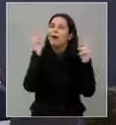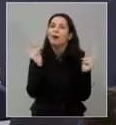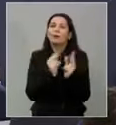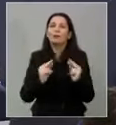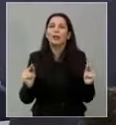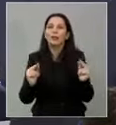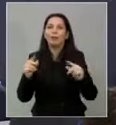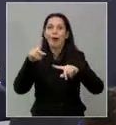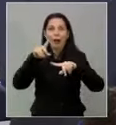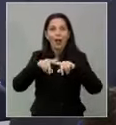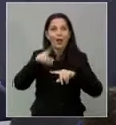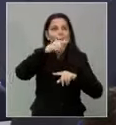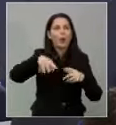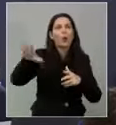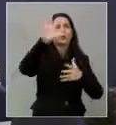παγκόσμιο επενδυτικό χάρτη.